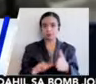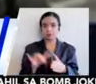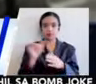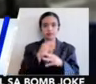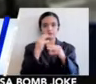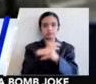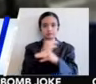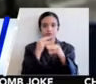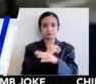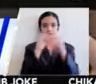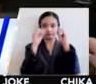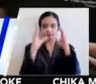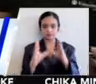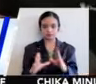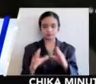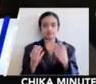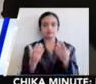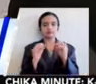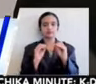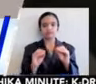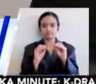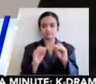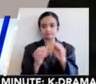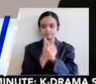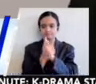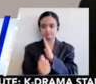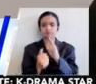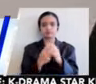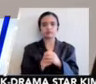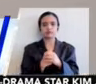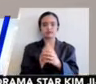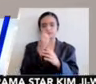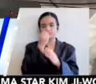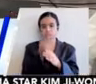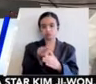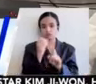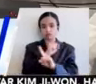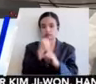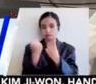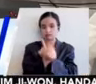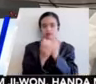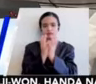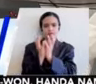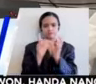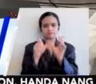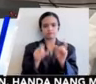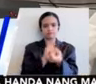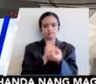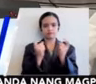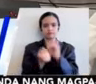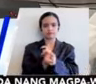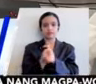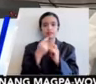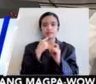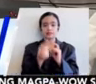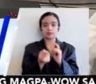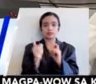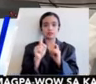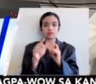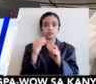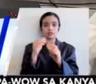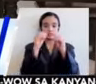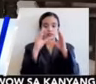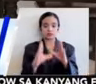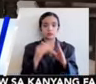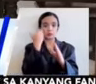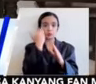sa kanilang expertise. A few situations on the ground na yun ang dapat i-correct natin. Sagot naman sa kulang umanong training ng mga guro dahil sa